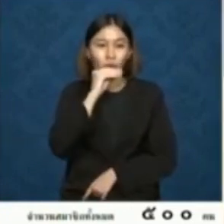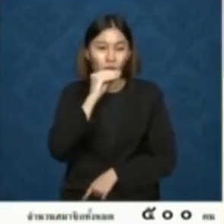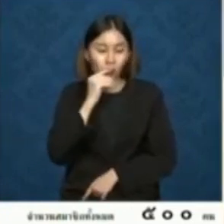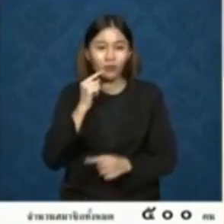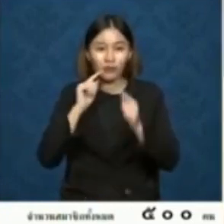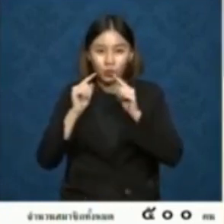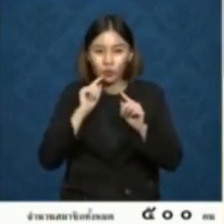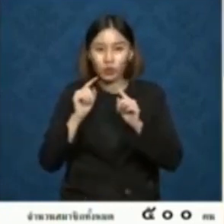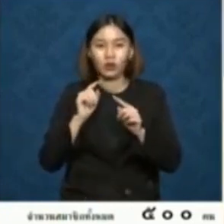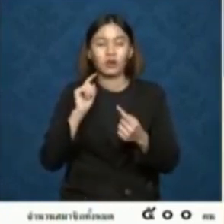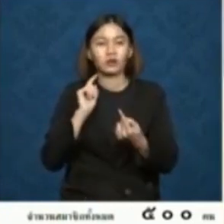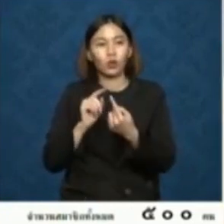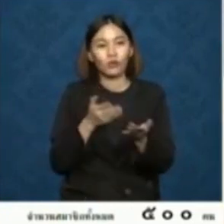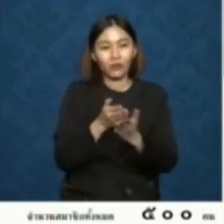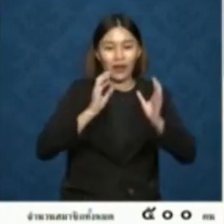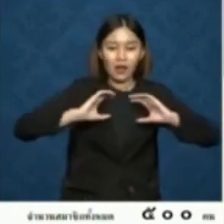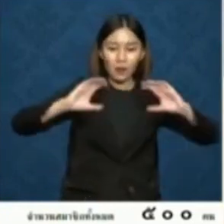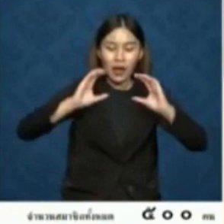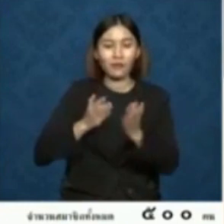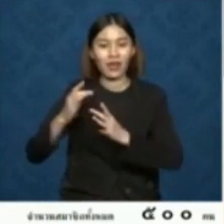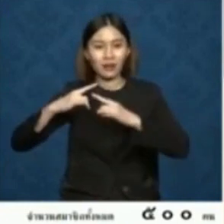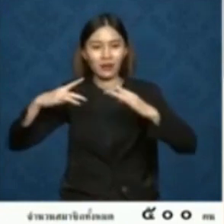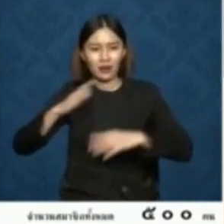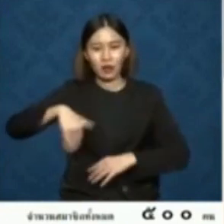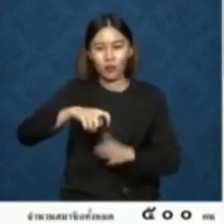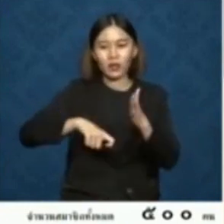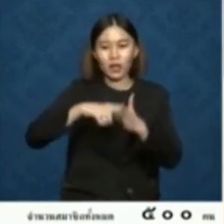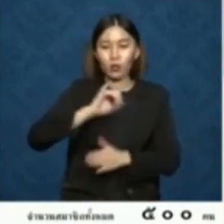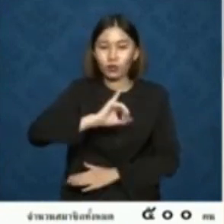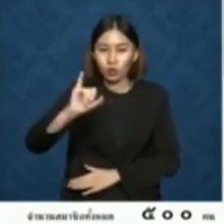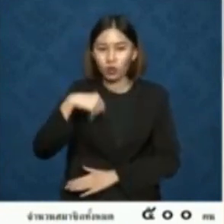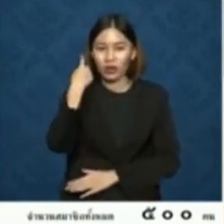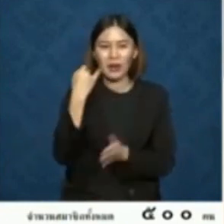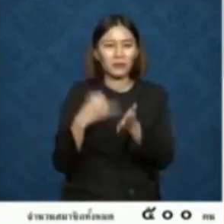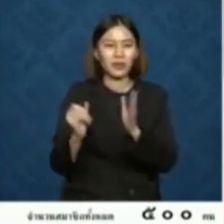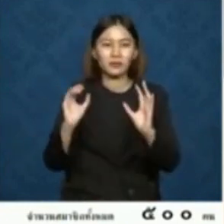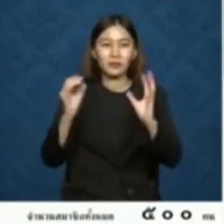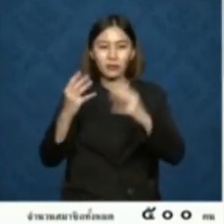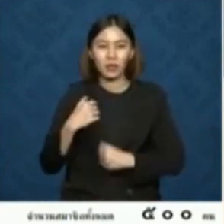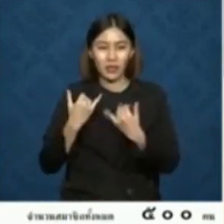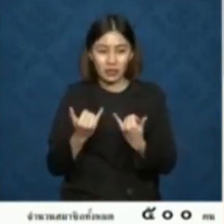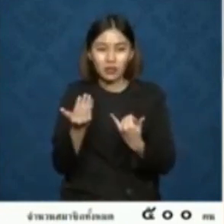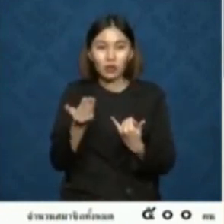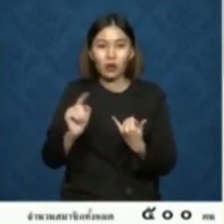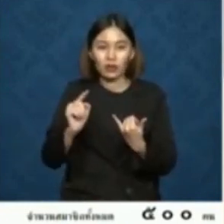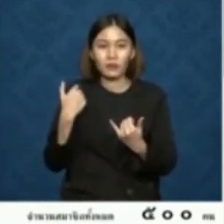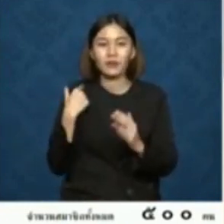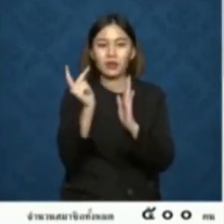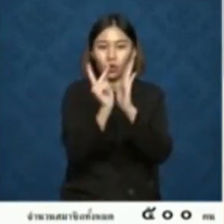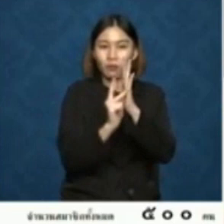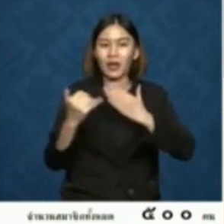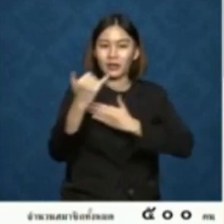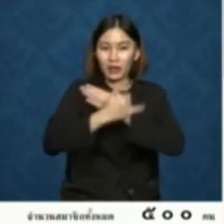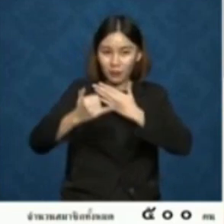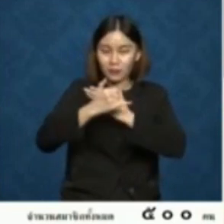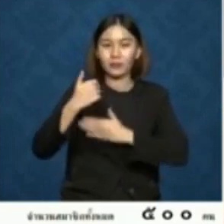าชิกไม่ว่าฝ่ายค้านฝ่ายรัฐบาลก็ทุกคนมีเหตุผลที่ถูกต้องไม่มีใครผิดนะครับแต่เรื่องนี้ก็ขอว่ามันมีข้อกฎหมายระหว่